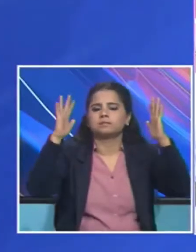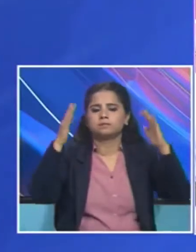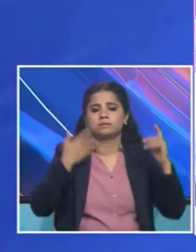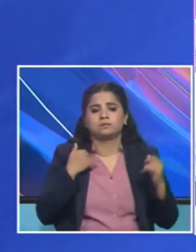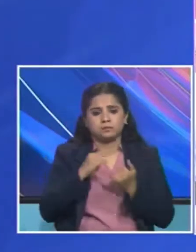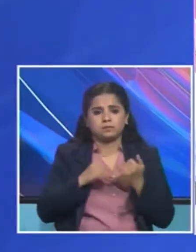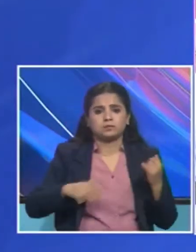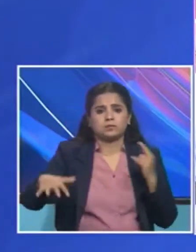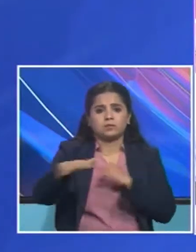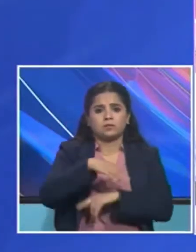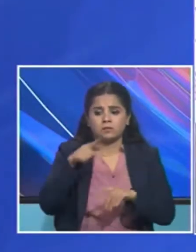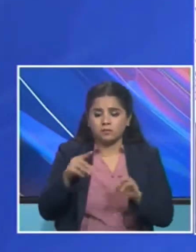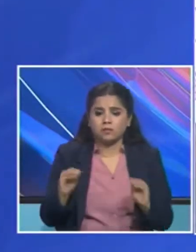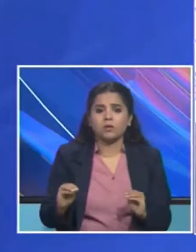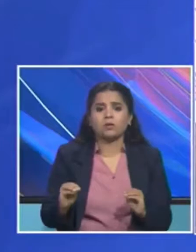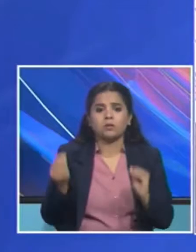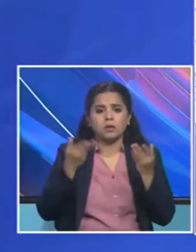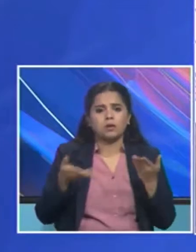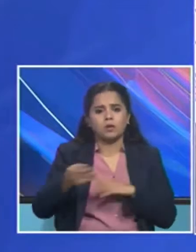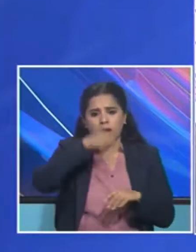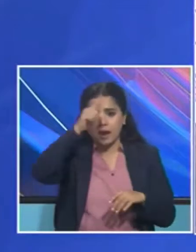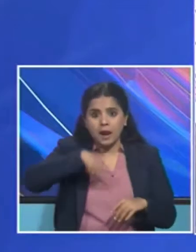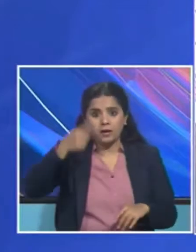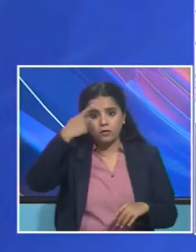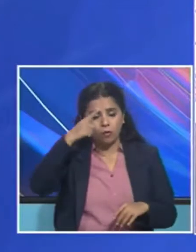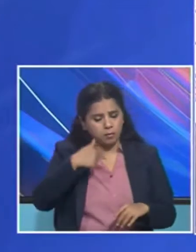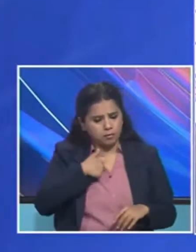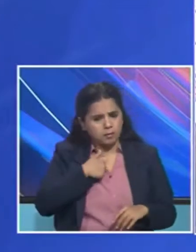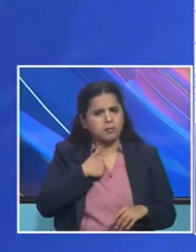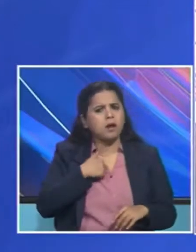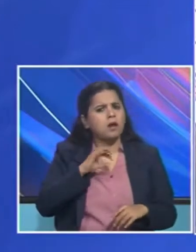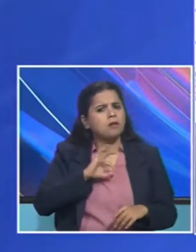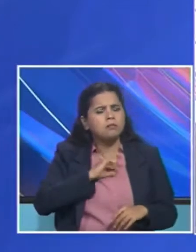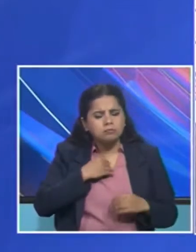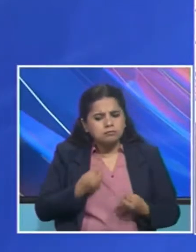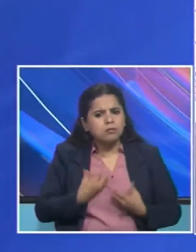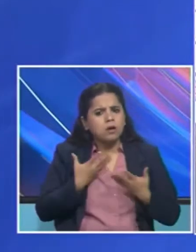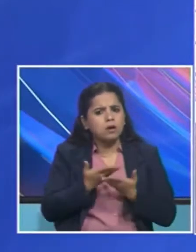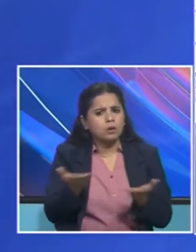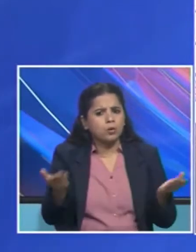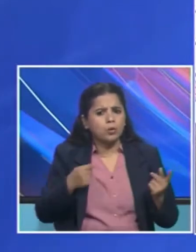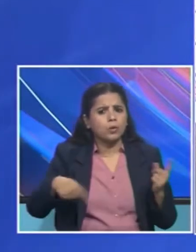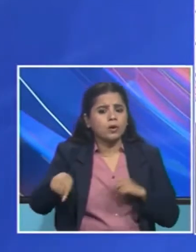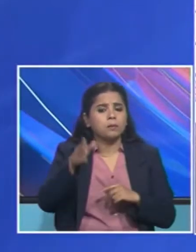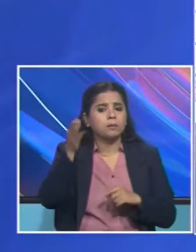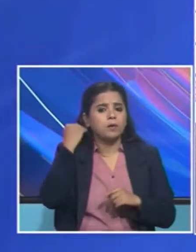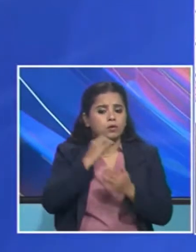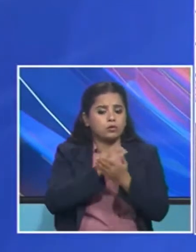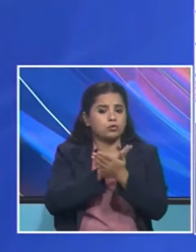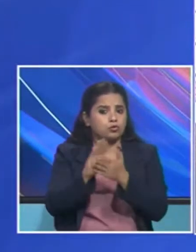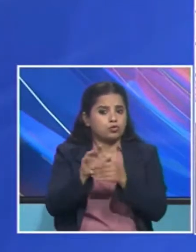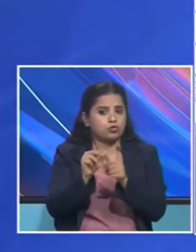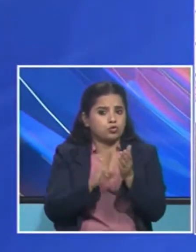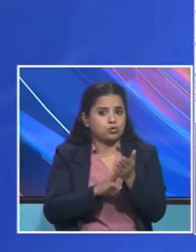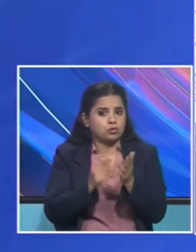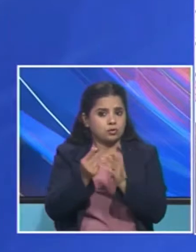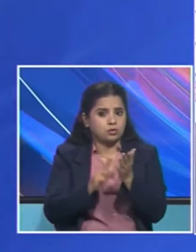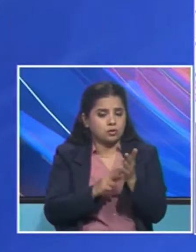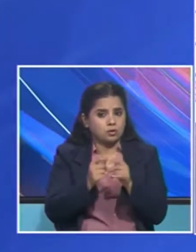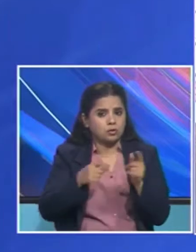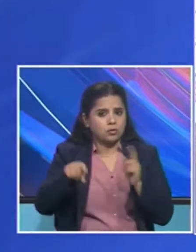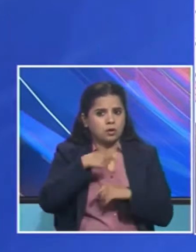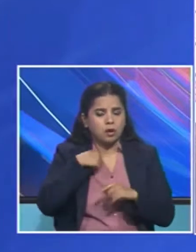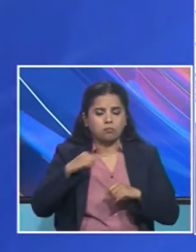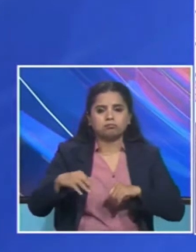सामाजिक उत्थान एवं देश प्रेम के लिए धरती आबा भगवान बिरसा मुंडा जी के बलिदान से हमें प्रेरणा